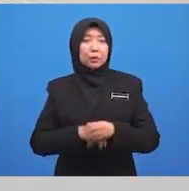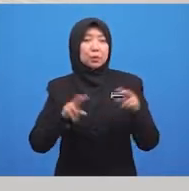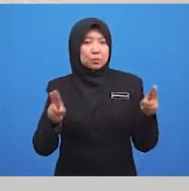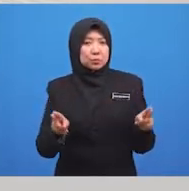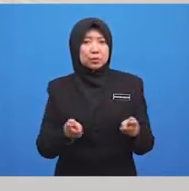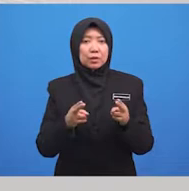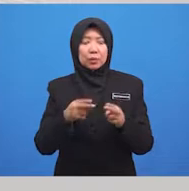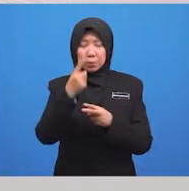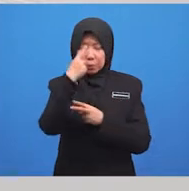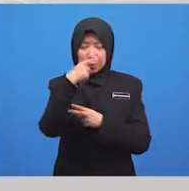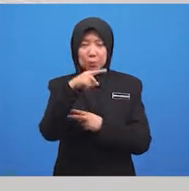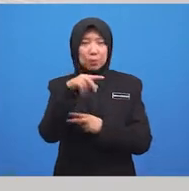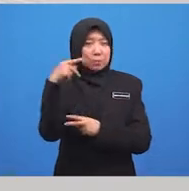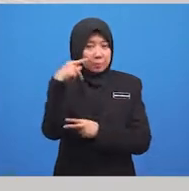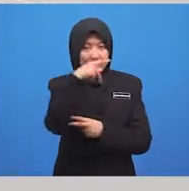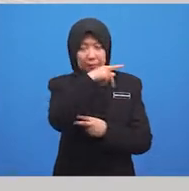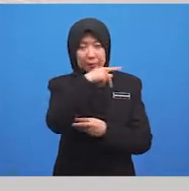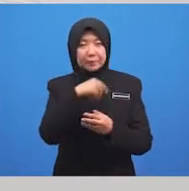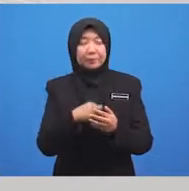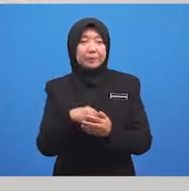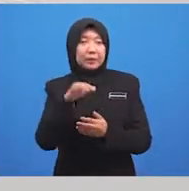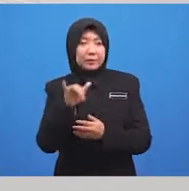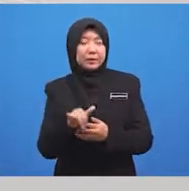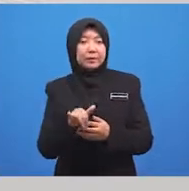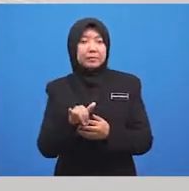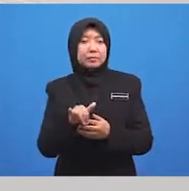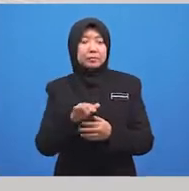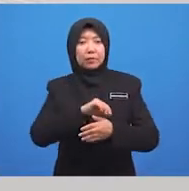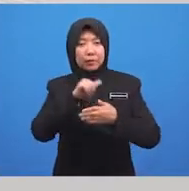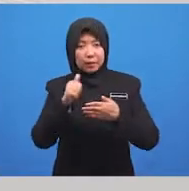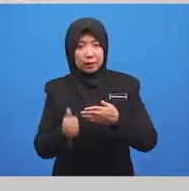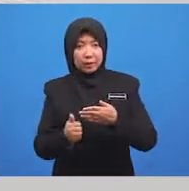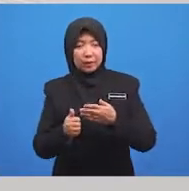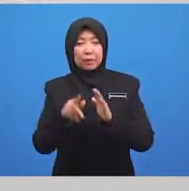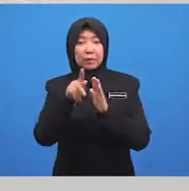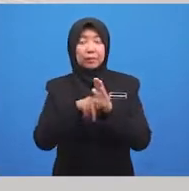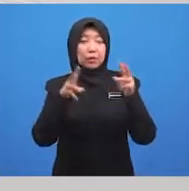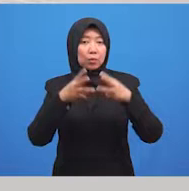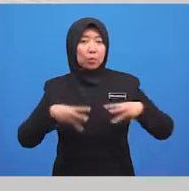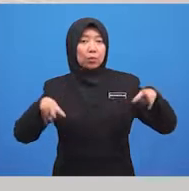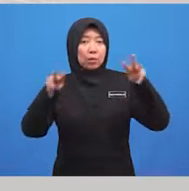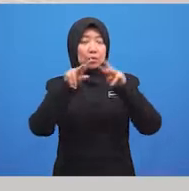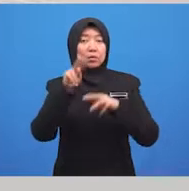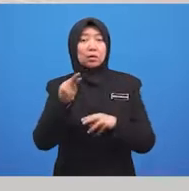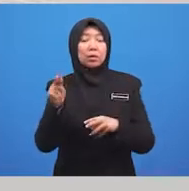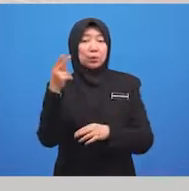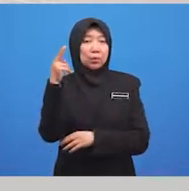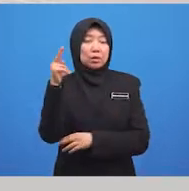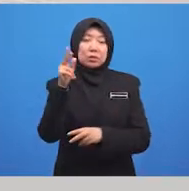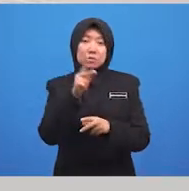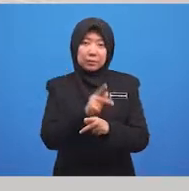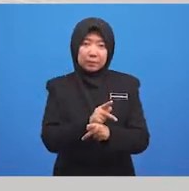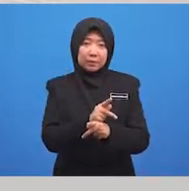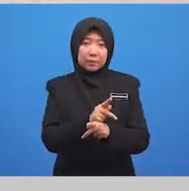Usaha pemeliharaan dan pemuliharaan yang terakhir adalah pewartaan hutan simpan.